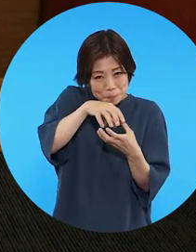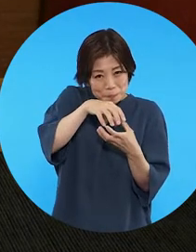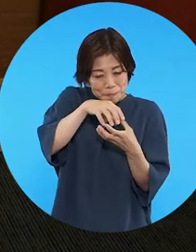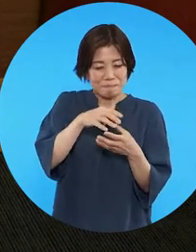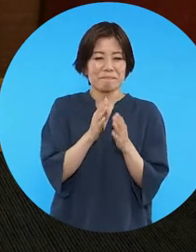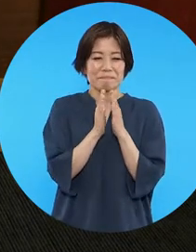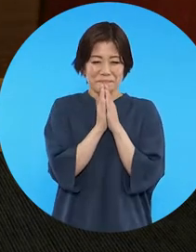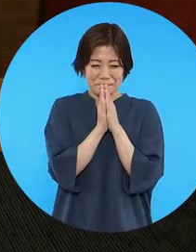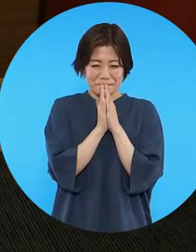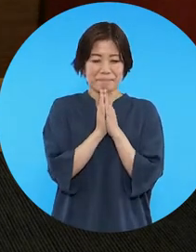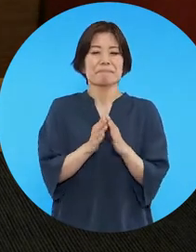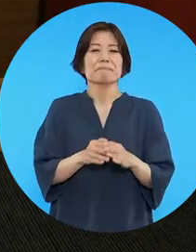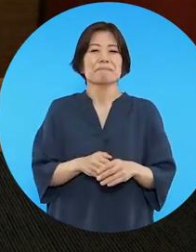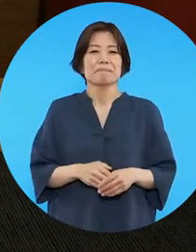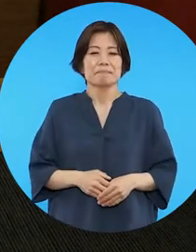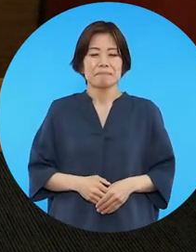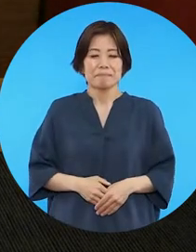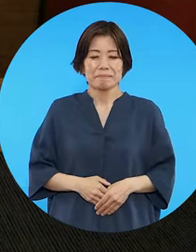きます。